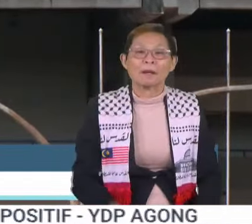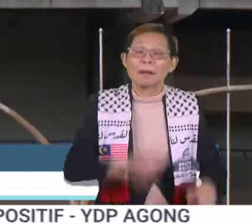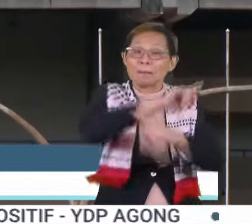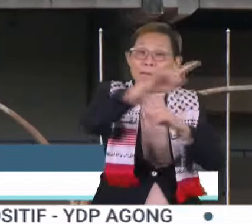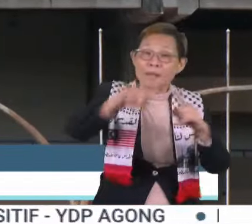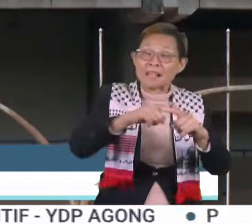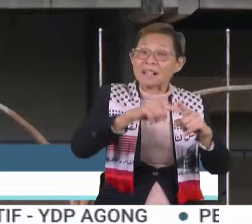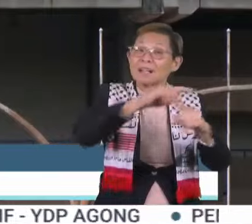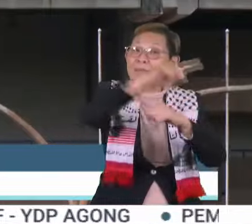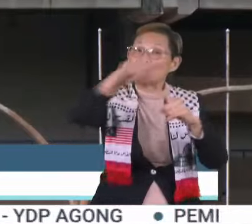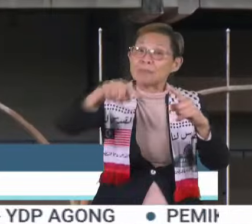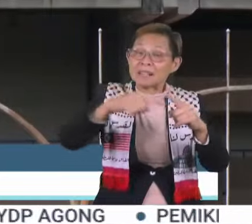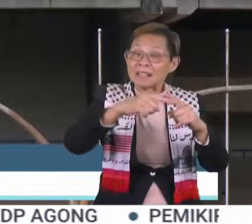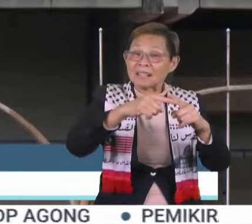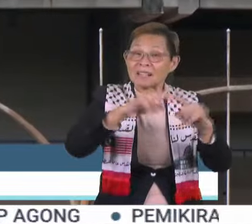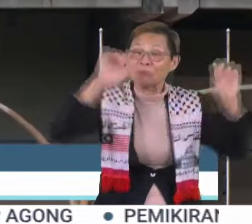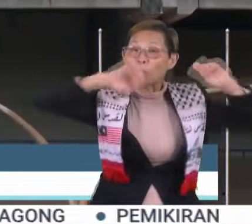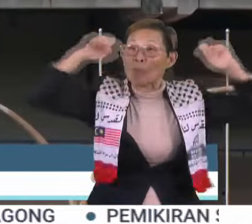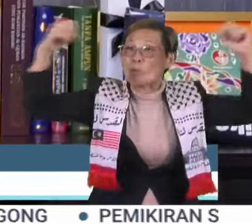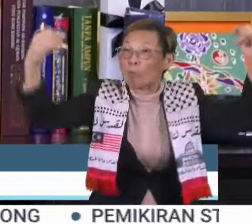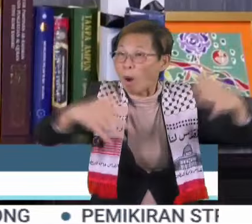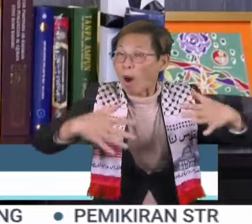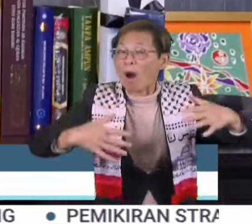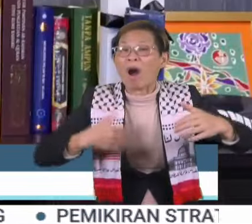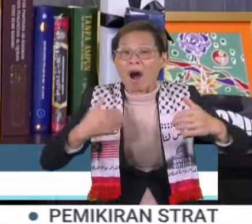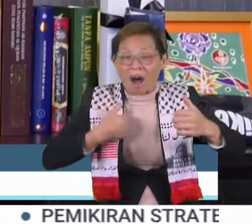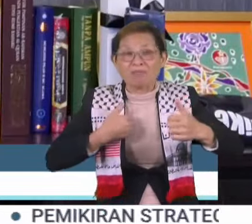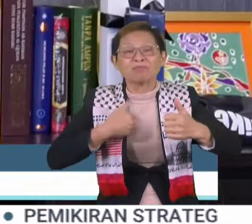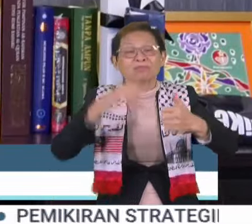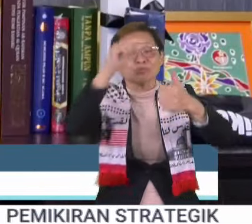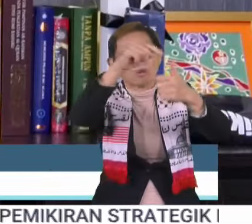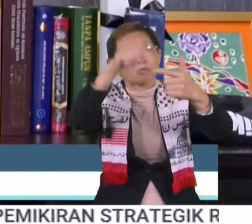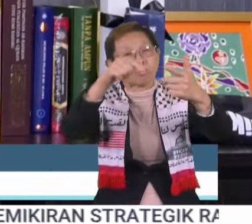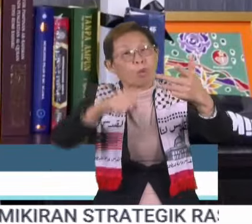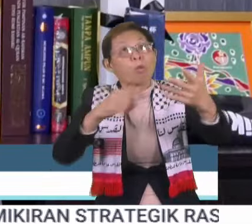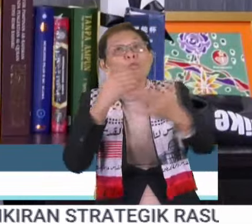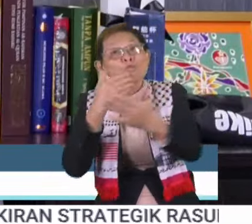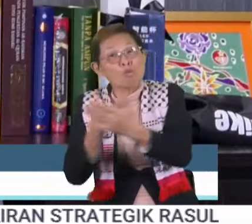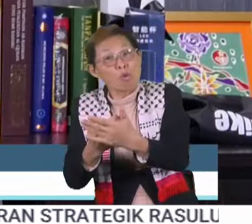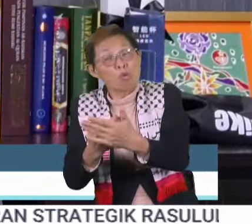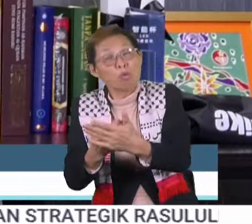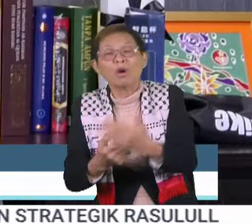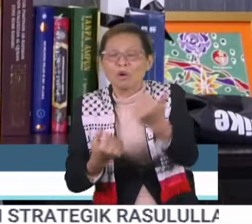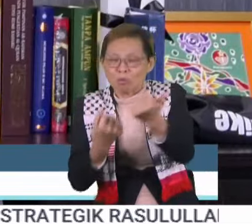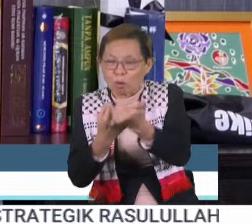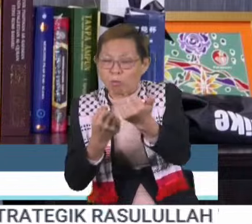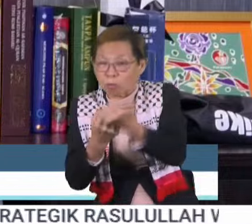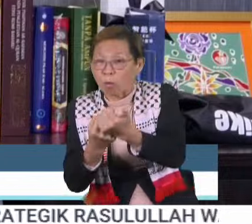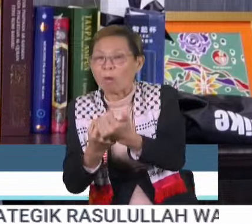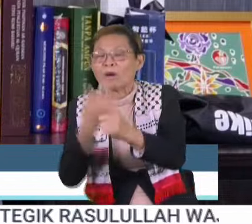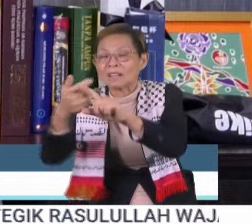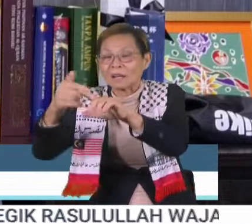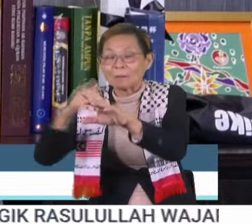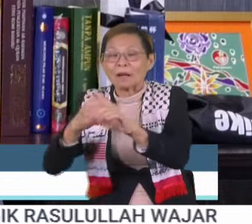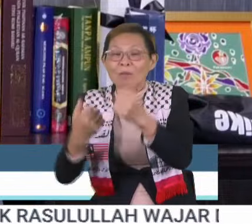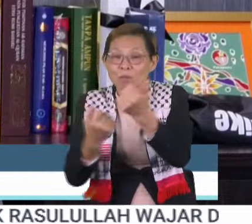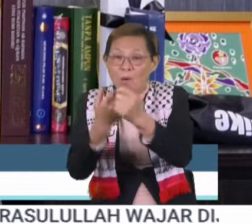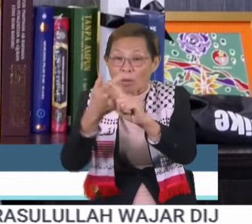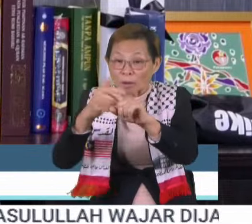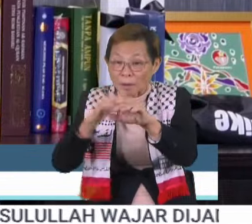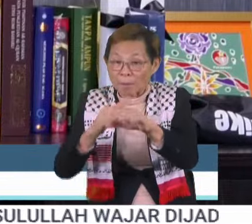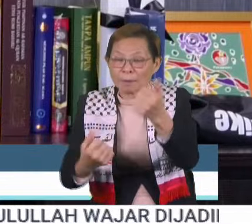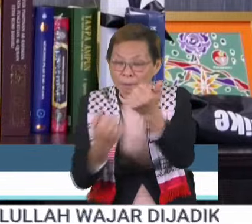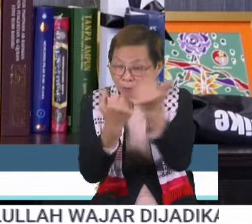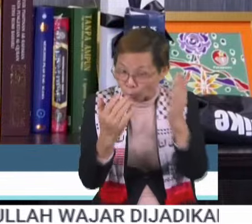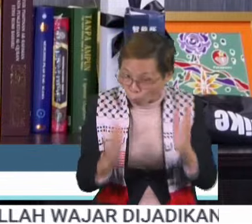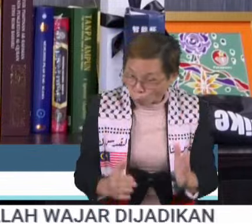infrastruktur yang sebegini dengan kemudahan yang baik, sokongan daripada